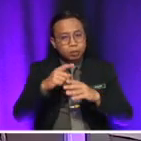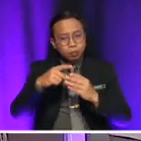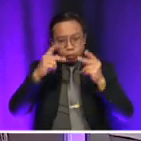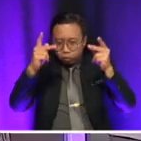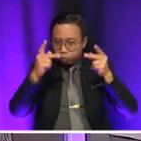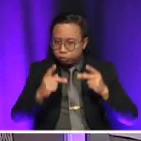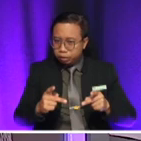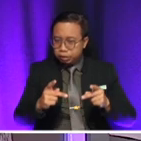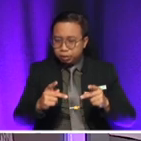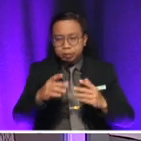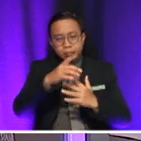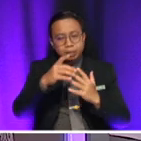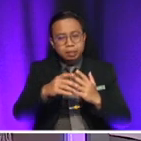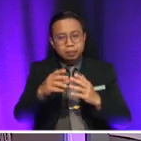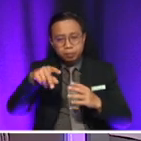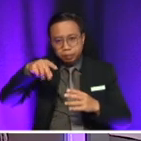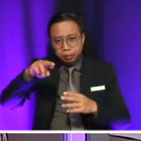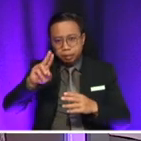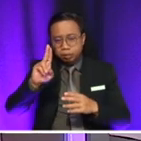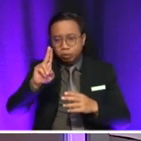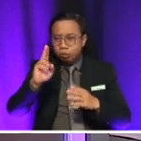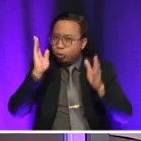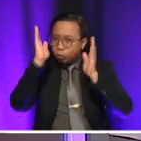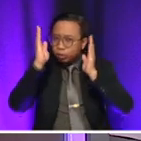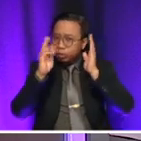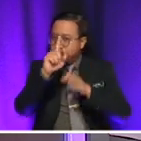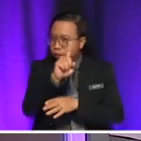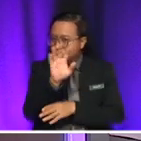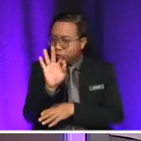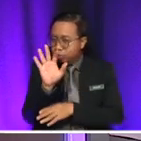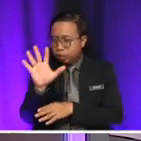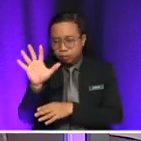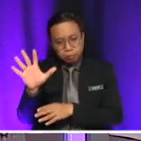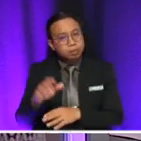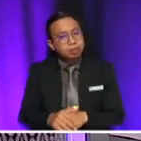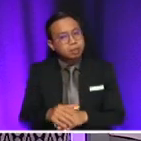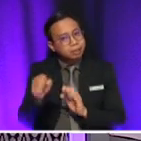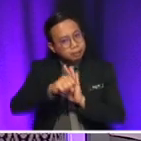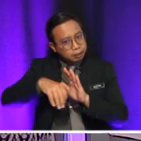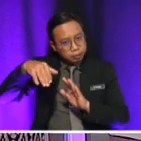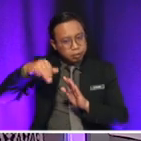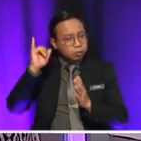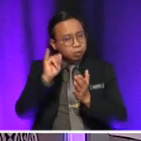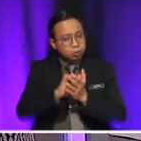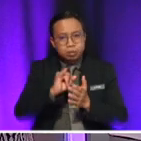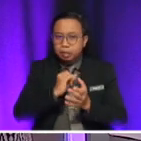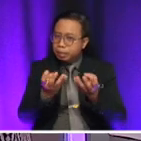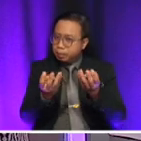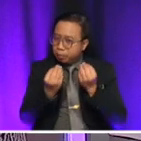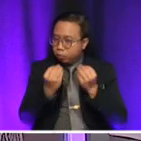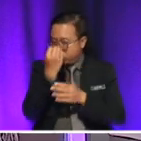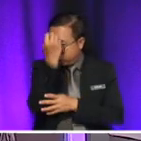peliharayu umum majelis buku undangan persekutuan 1955 Irfan Tapi sebelum itu saya nak bagi tahu juga lah